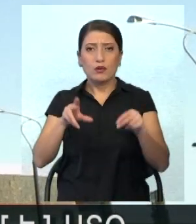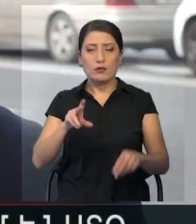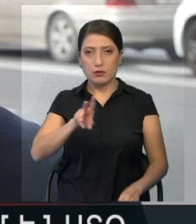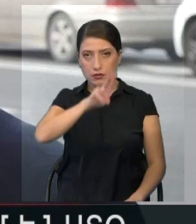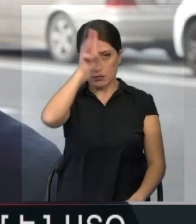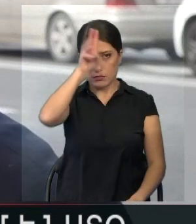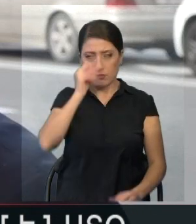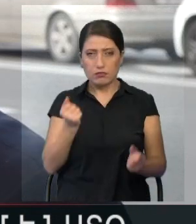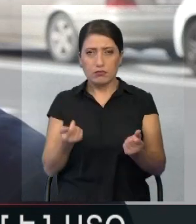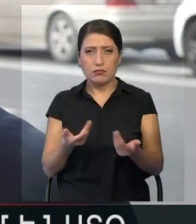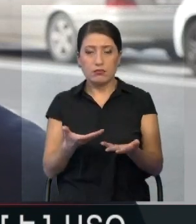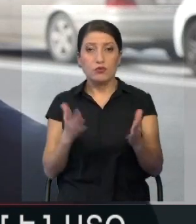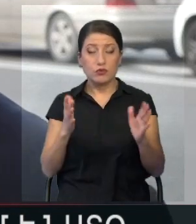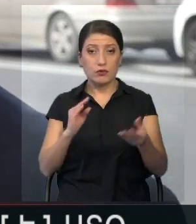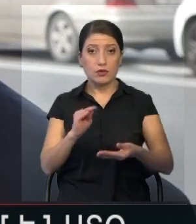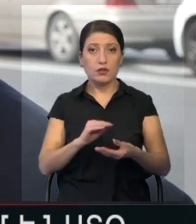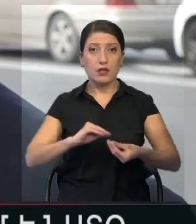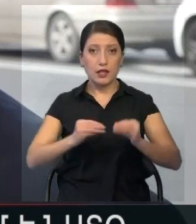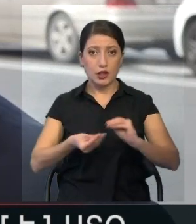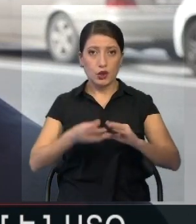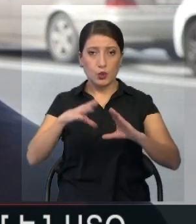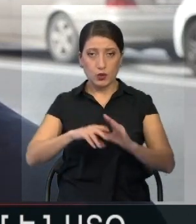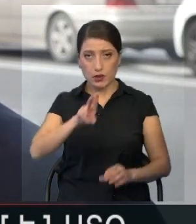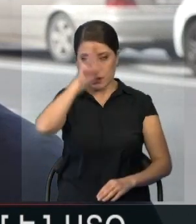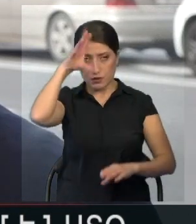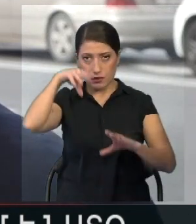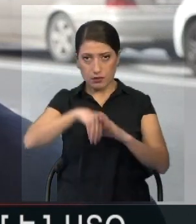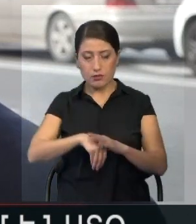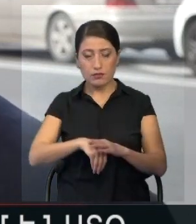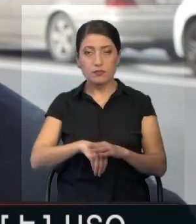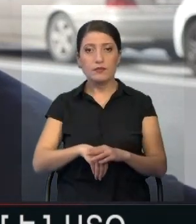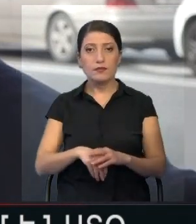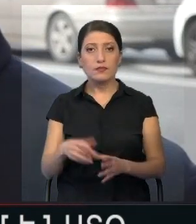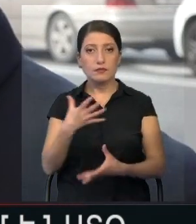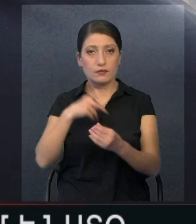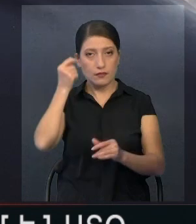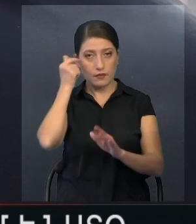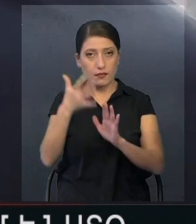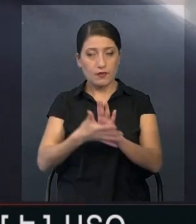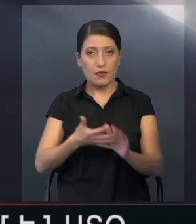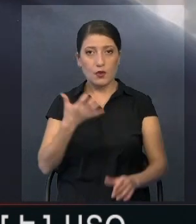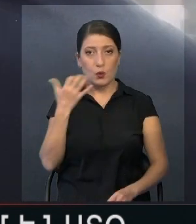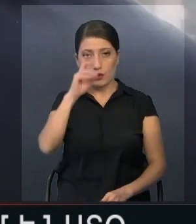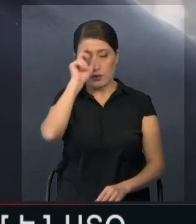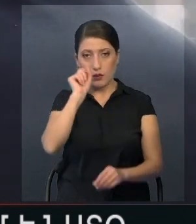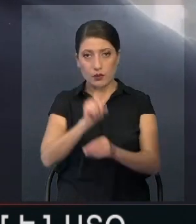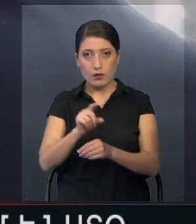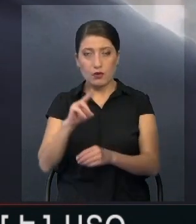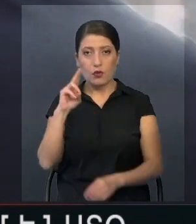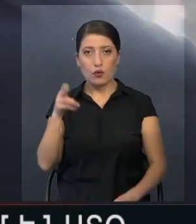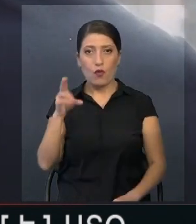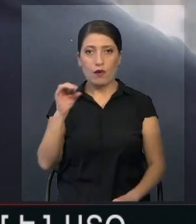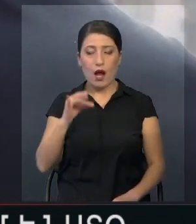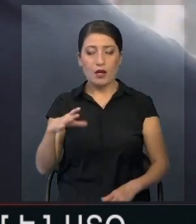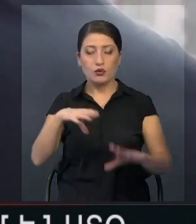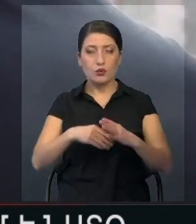մենք գիտենք, բազմաթիվ խնդիրներ ունի արդեն ներսում, որը իհարկե պետք է հասկանանք, որ դա էլ է դրսից հրահանգված։ Կովկասում նոր